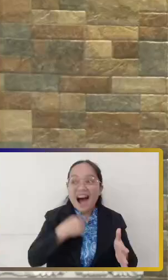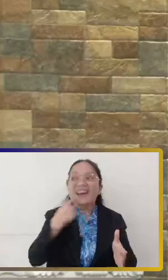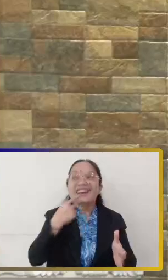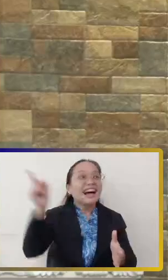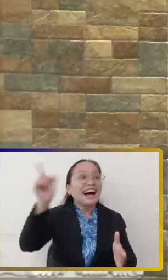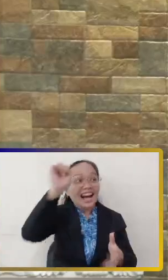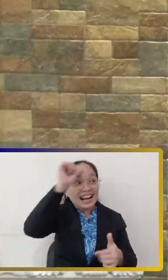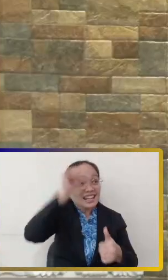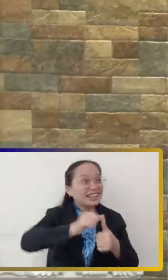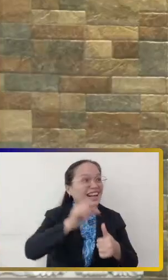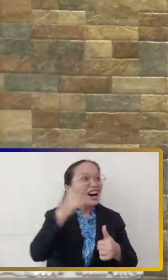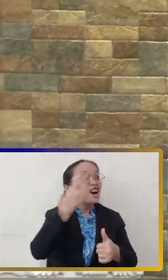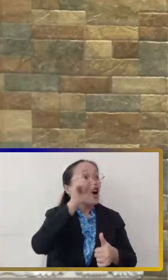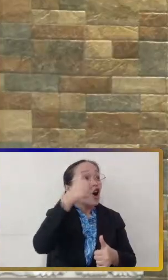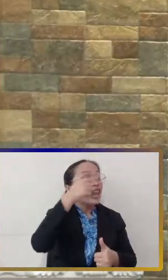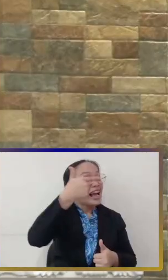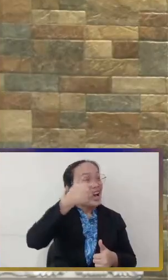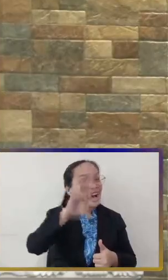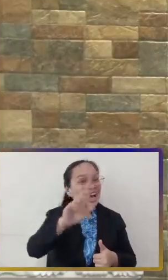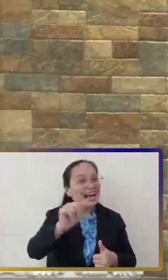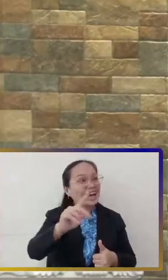kay Daniel.